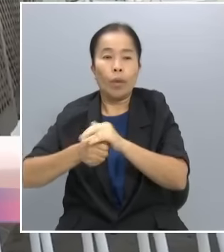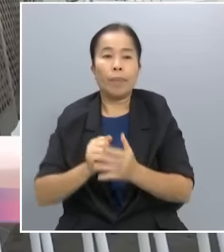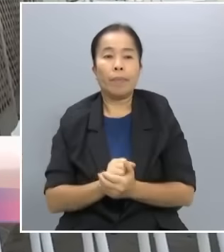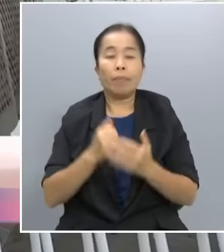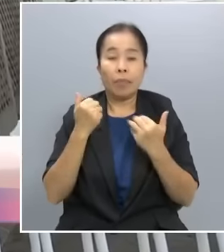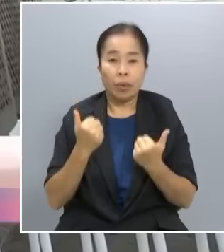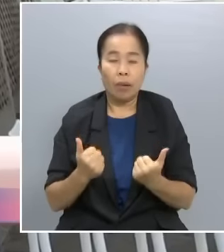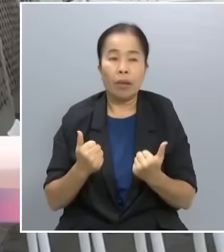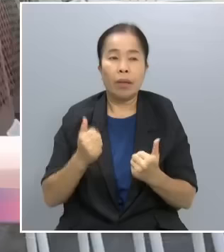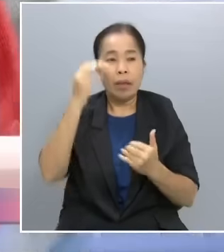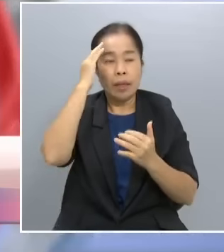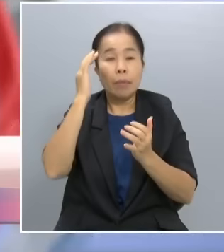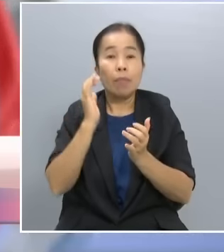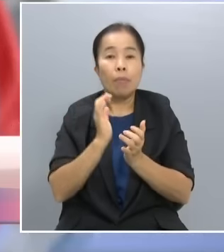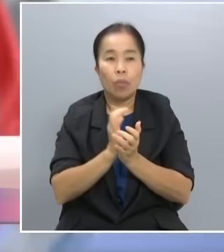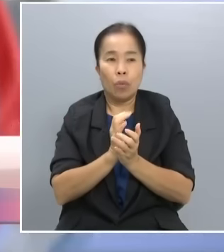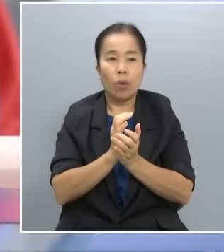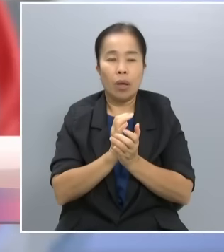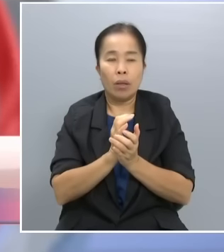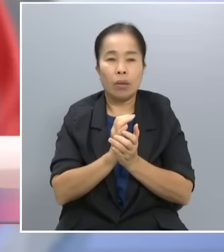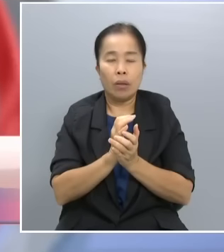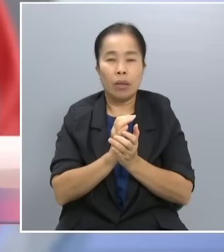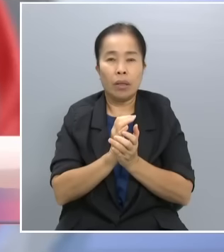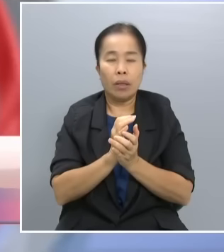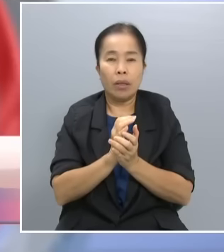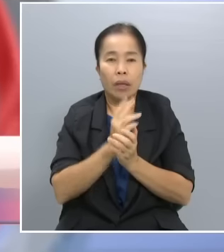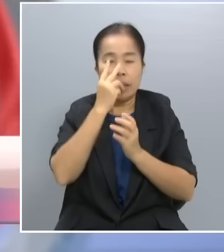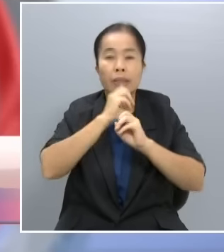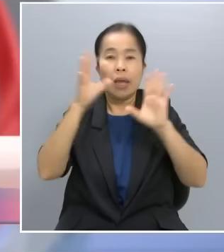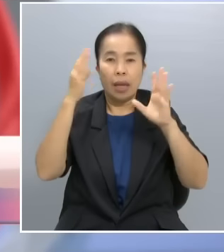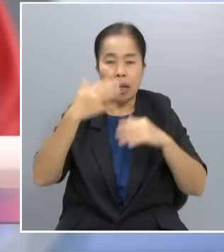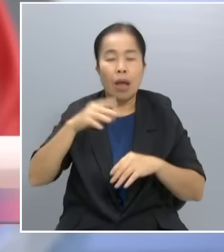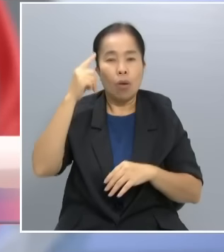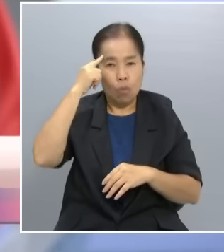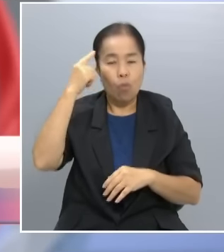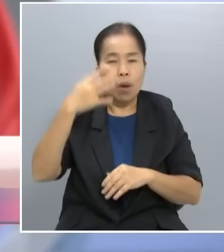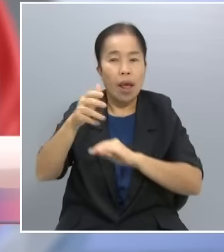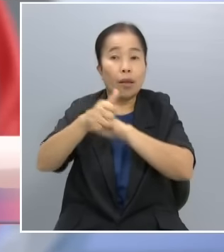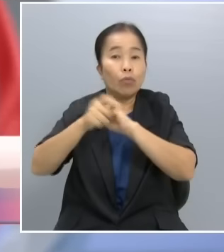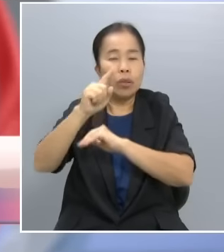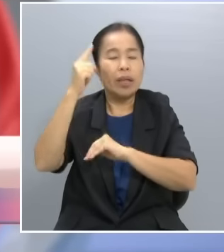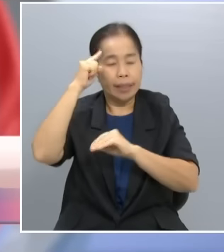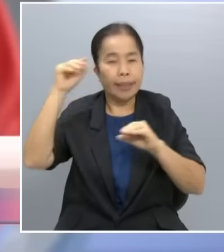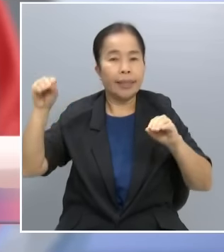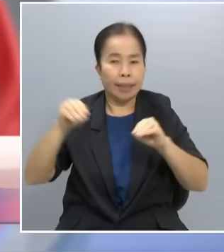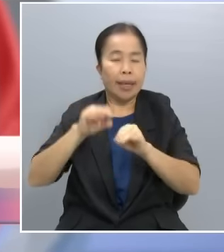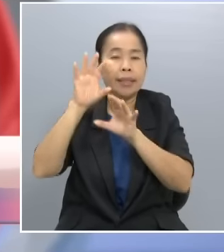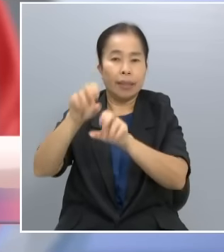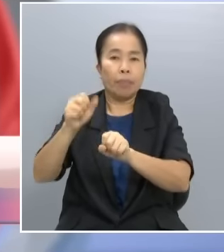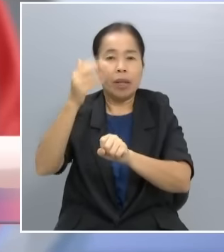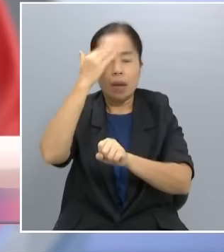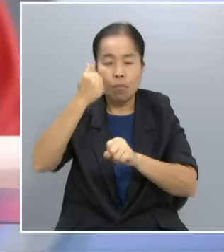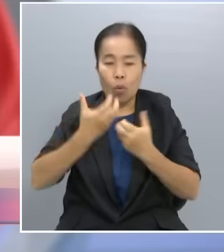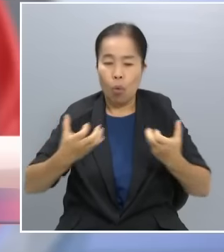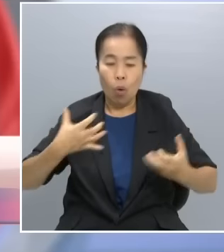อนนี้เนี่ยเจ้าหน้าที่ตำรวจเนี่ยพอทราบแล้วว่า อยู่ที่ใดอีกไม่นานนะครับคงจะได้ตัวคนร้ายเนี่ยไม่มีทรัพย์สินอะไร